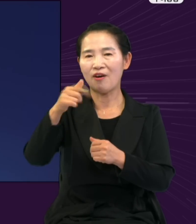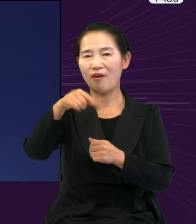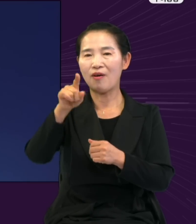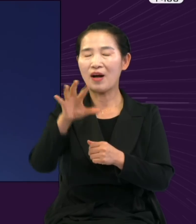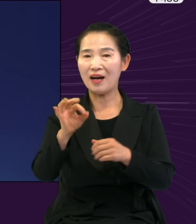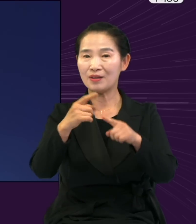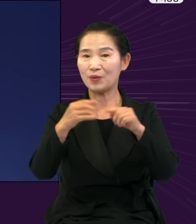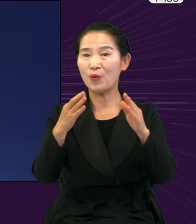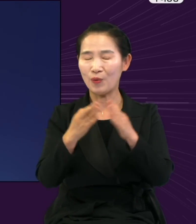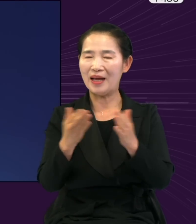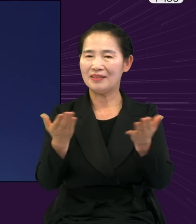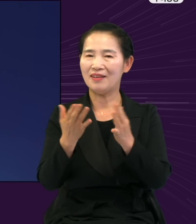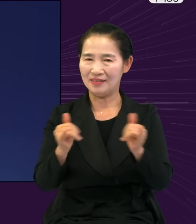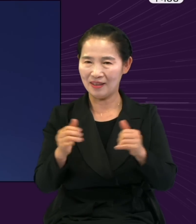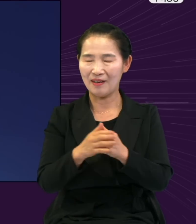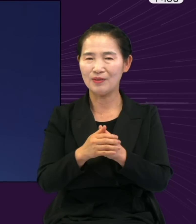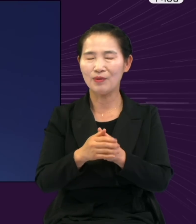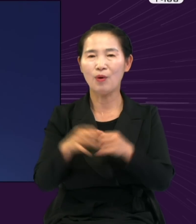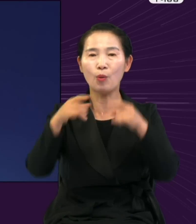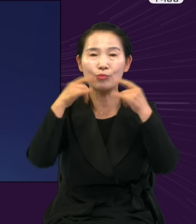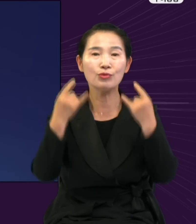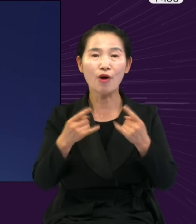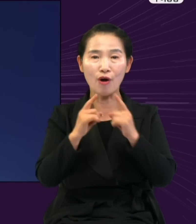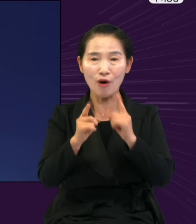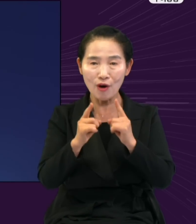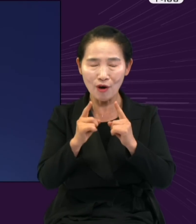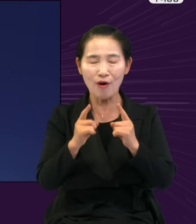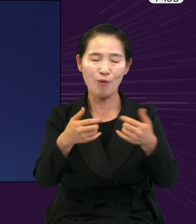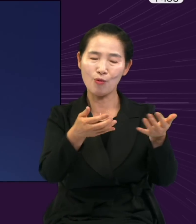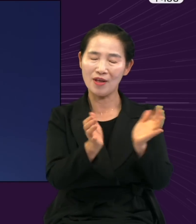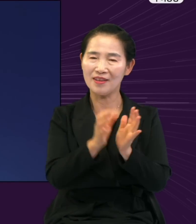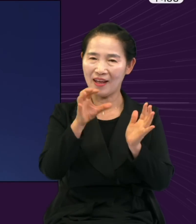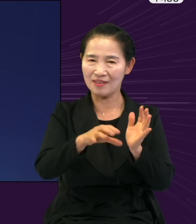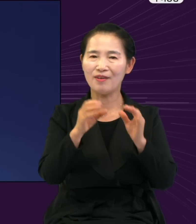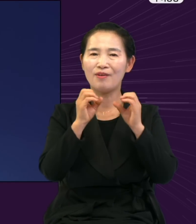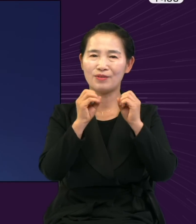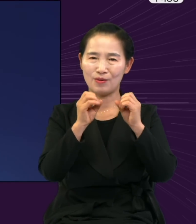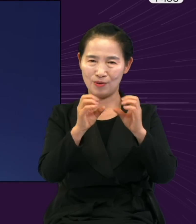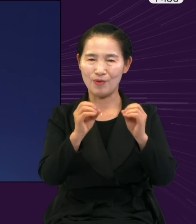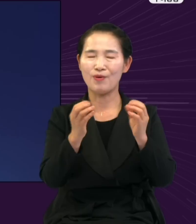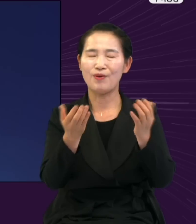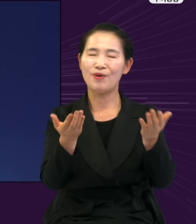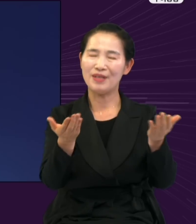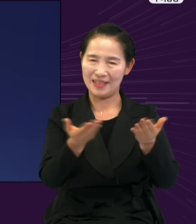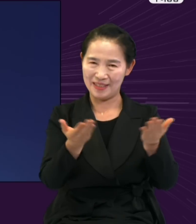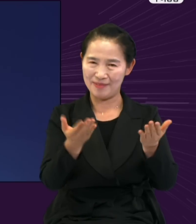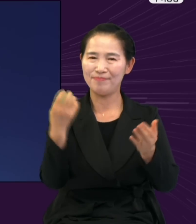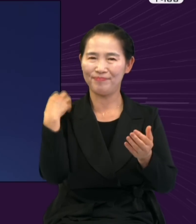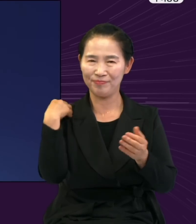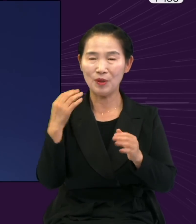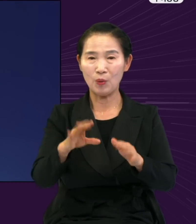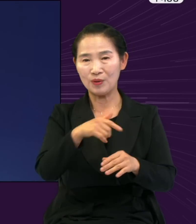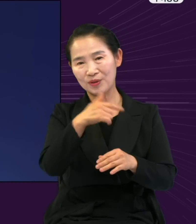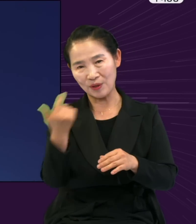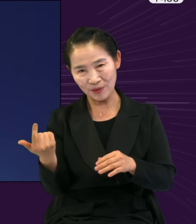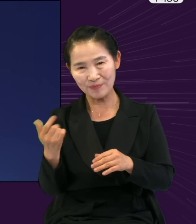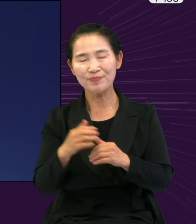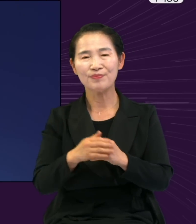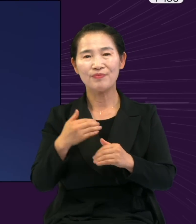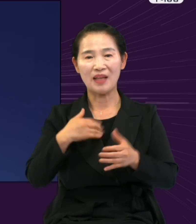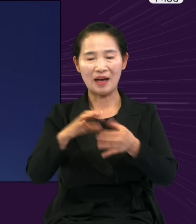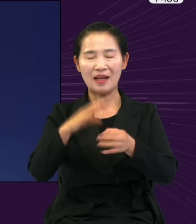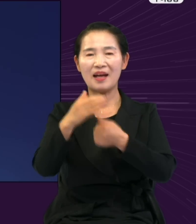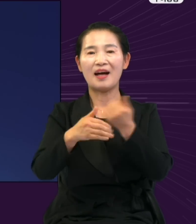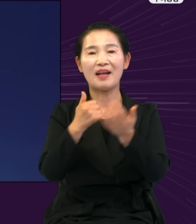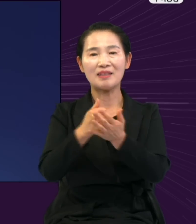한국 불옥권 선교회 선교사로 귀한 사역을 감당하고 계십니다. 오늘 저녁 나의 하나님 나의